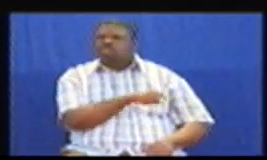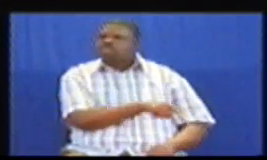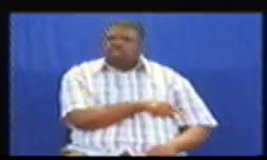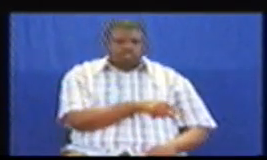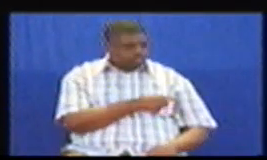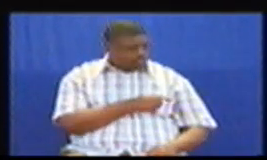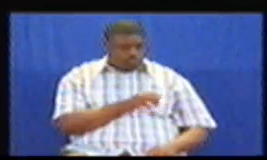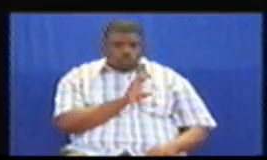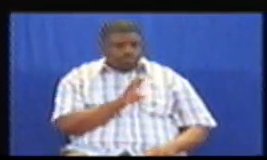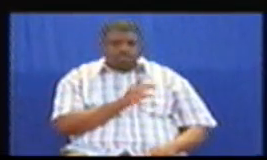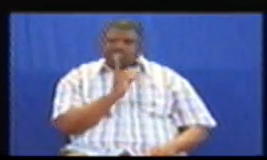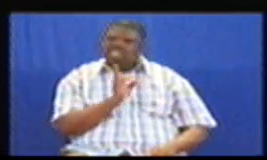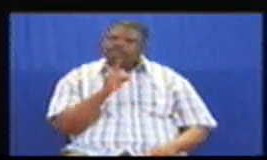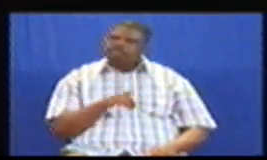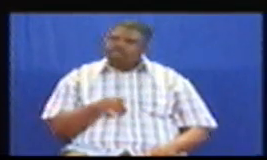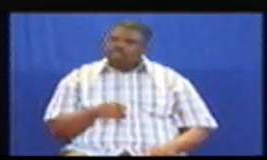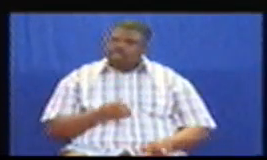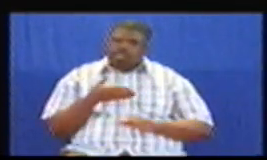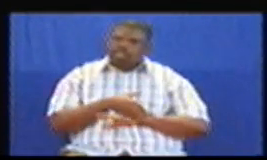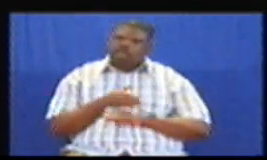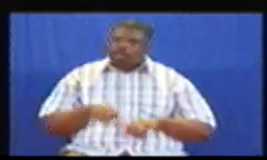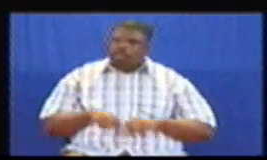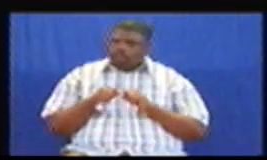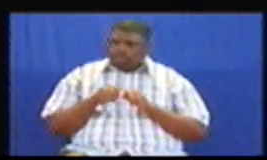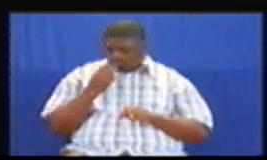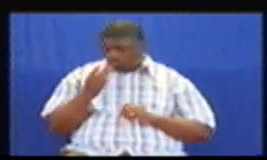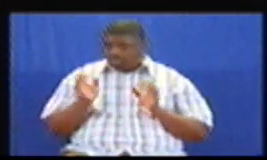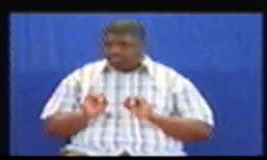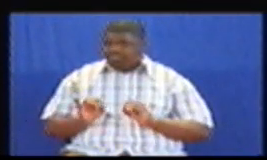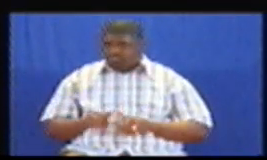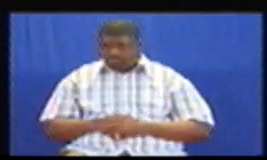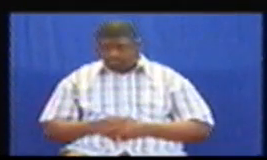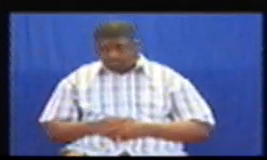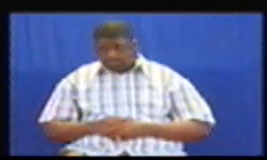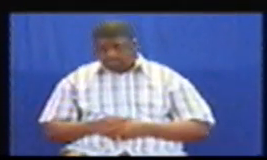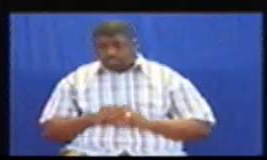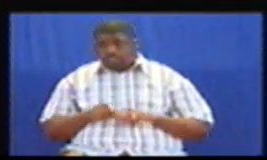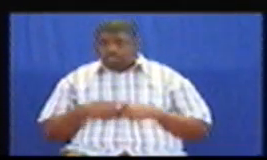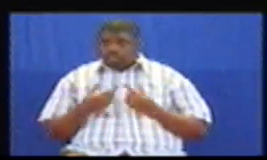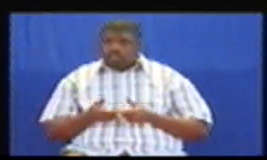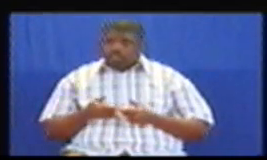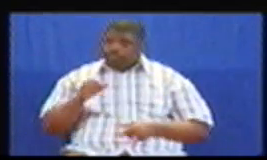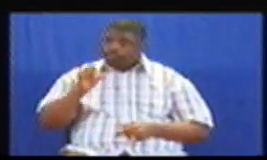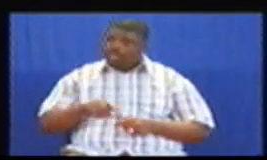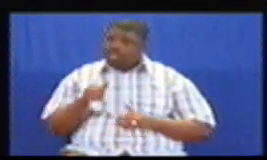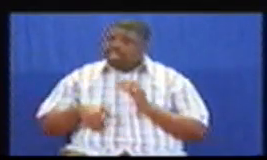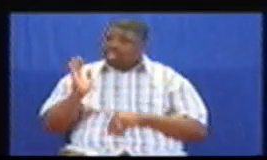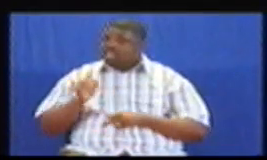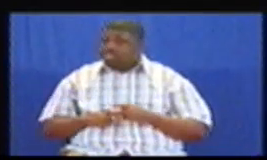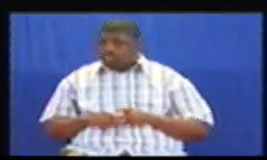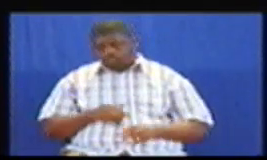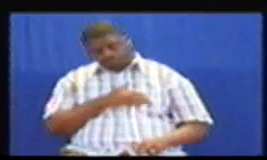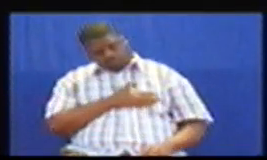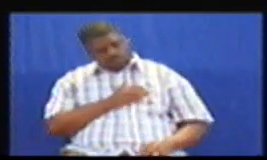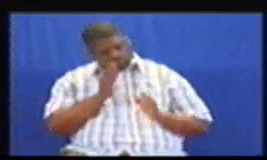wapi DPP anaingilia mamlaka ya mahakama. Lakini baya kuliko lote, na ningependa sana